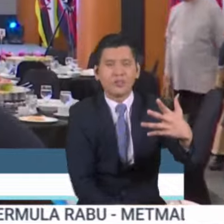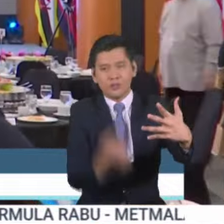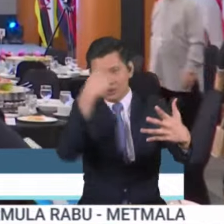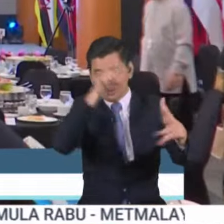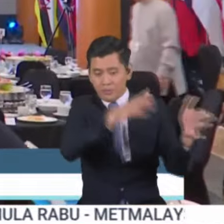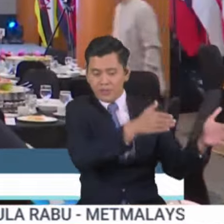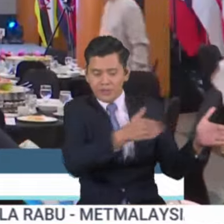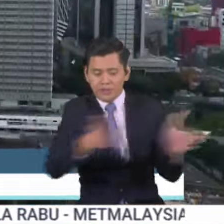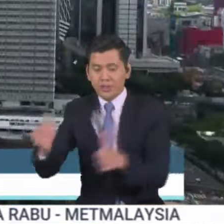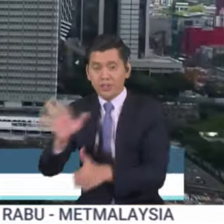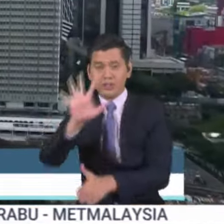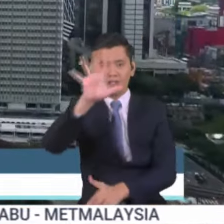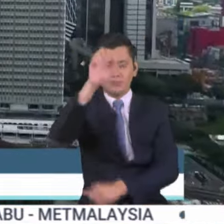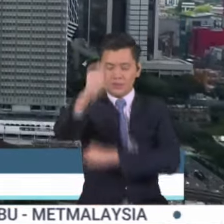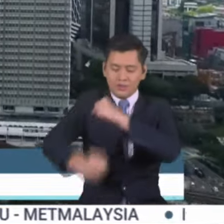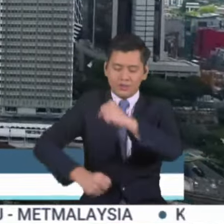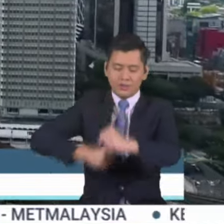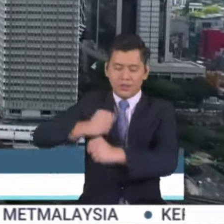ke hadapan.